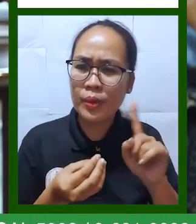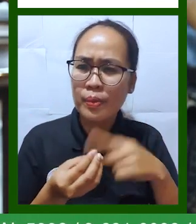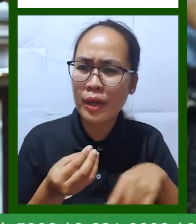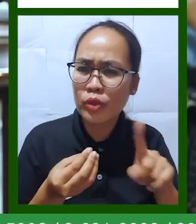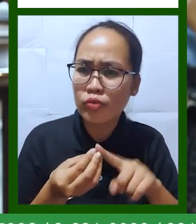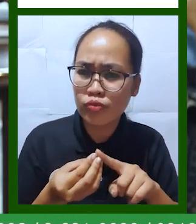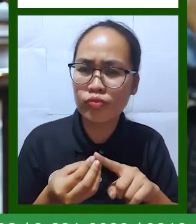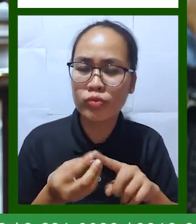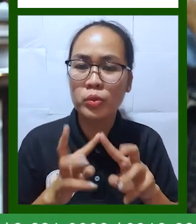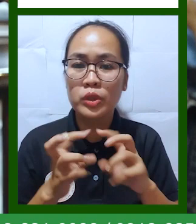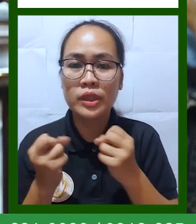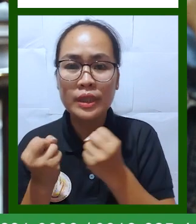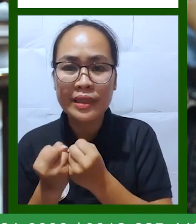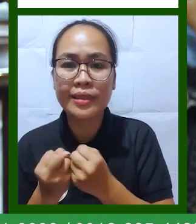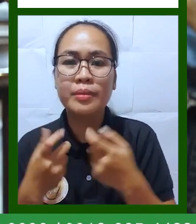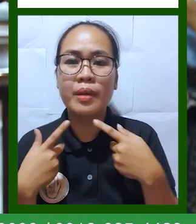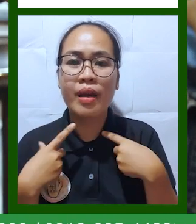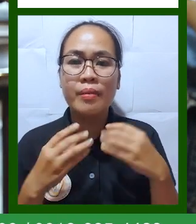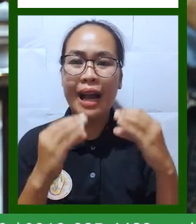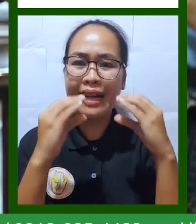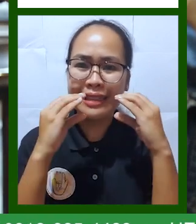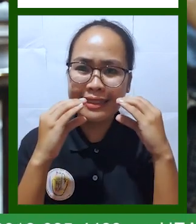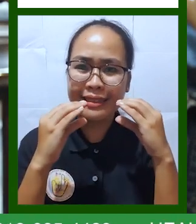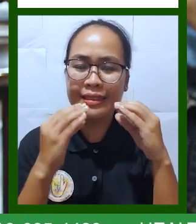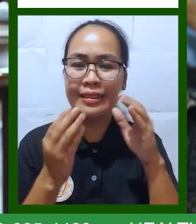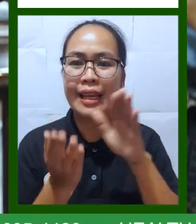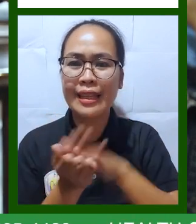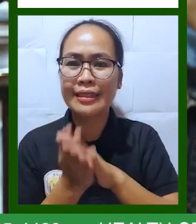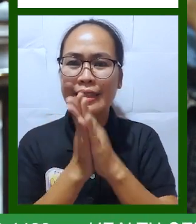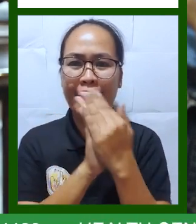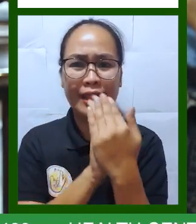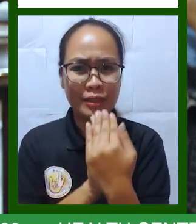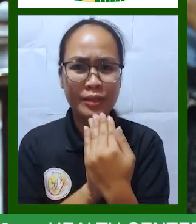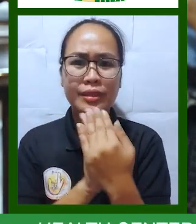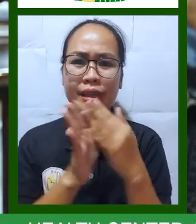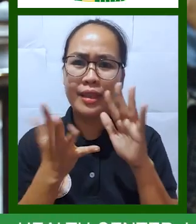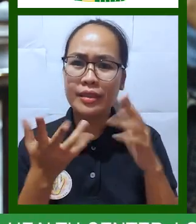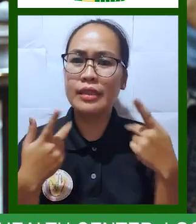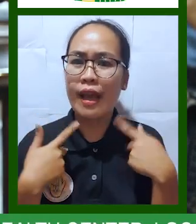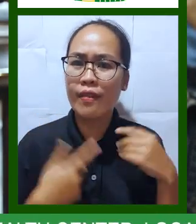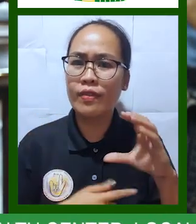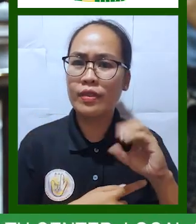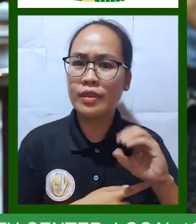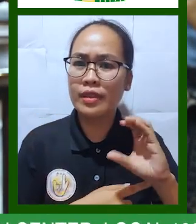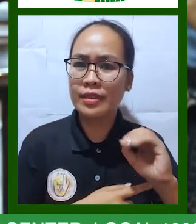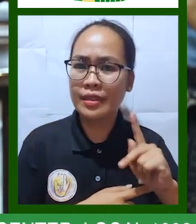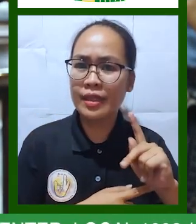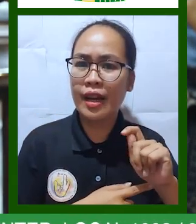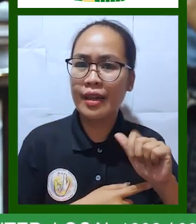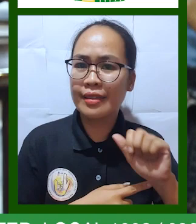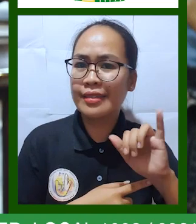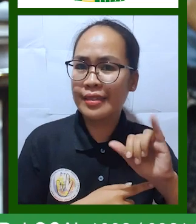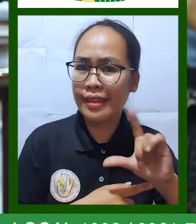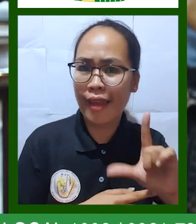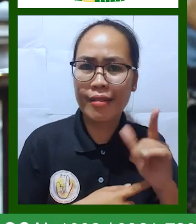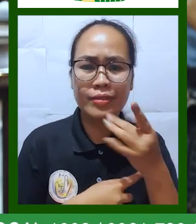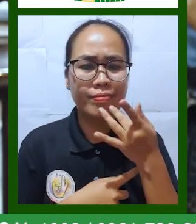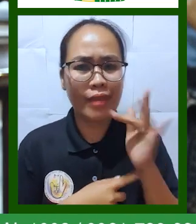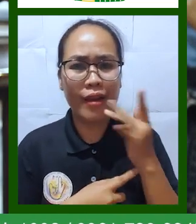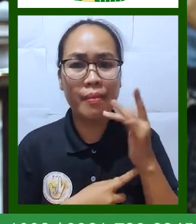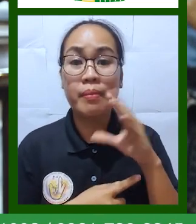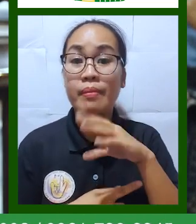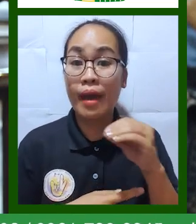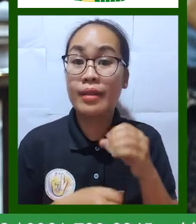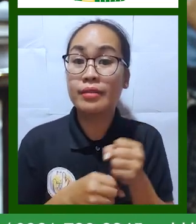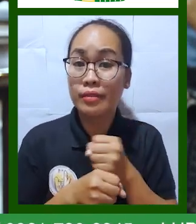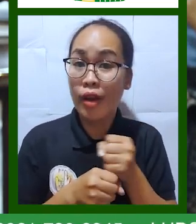chops, burgers, sandwiches. They serve great cocktails. No? Kaya nga, coffee and cocktails. At syempre, may masarap